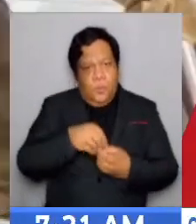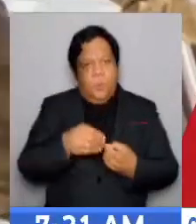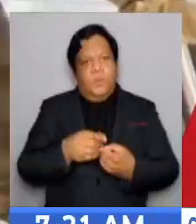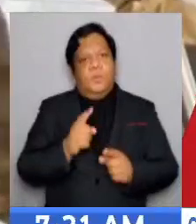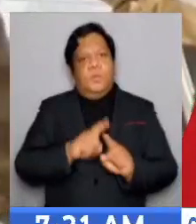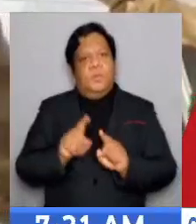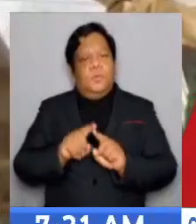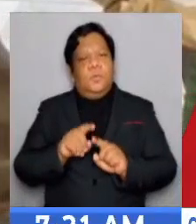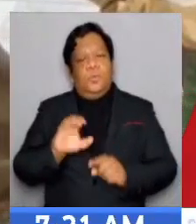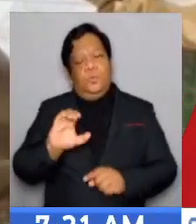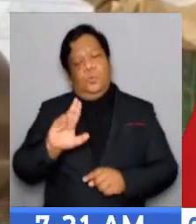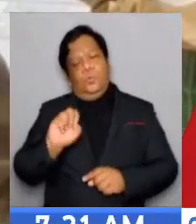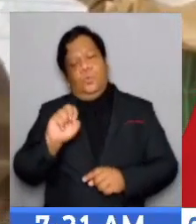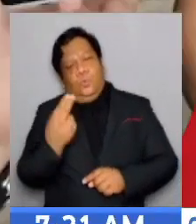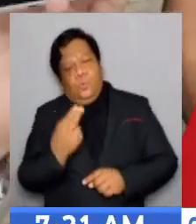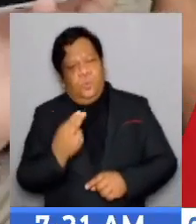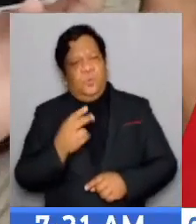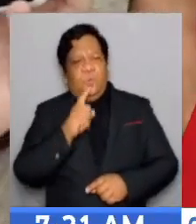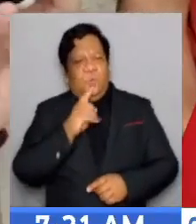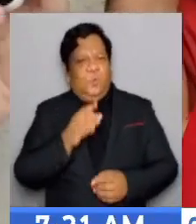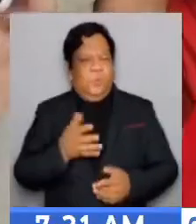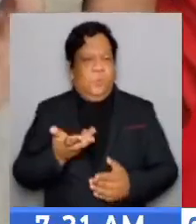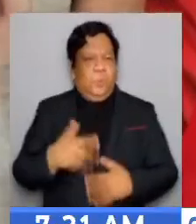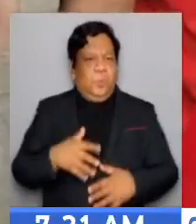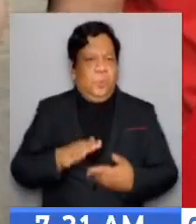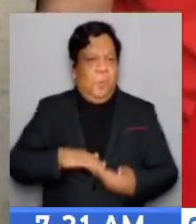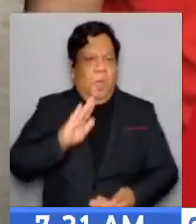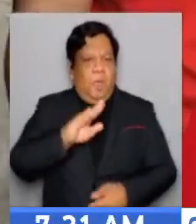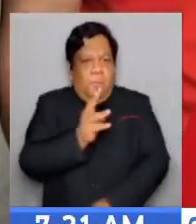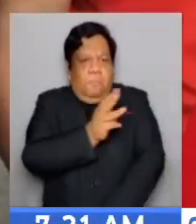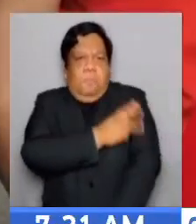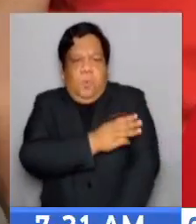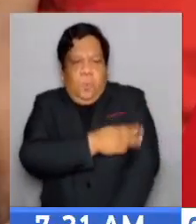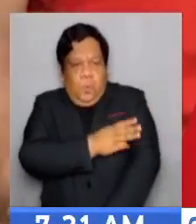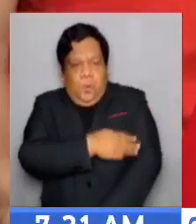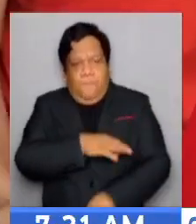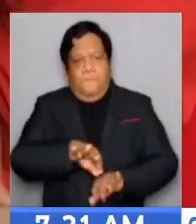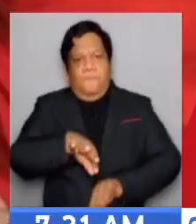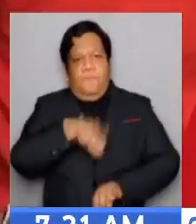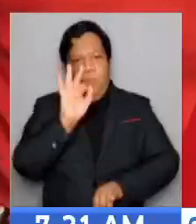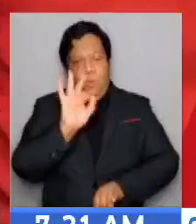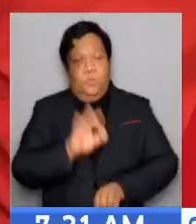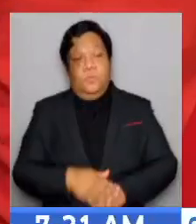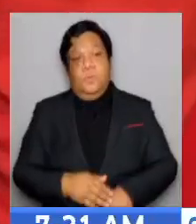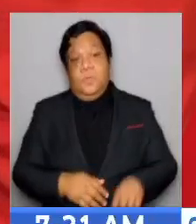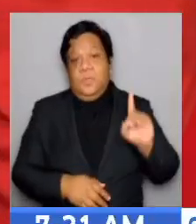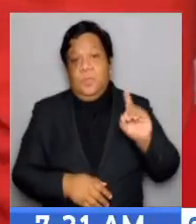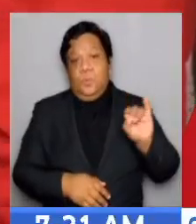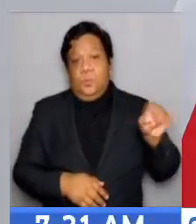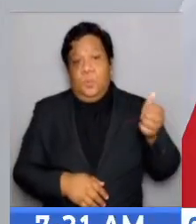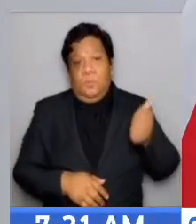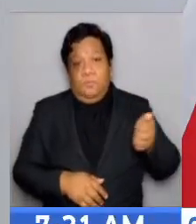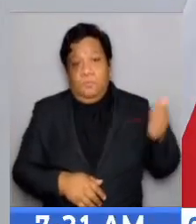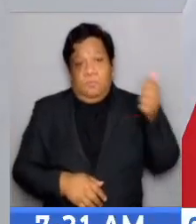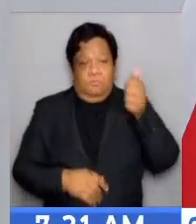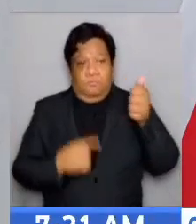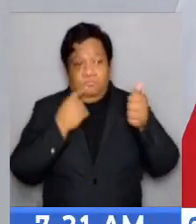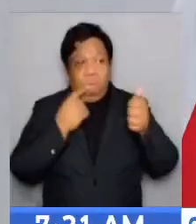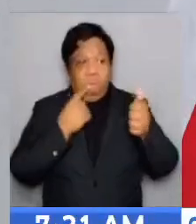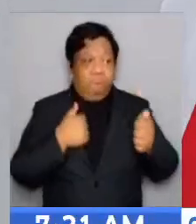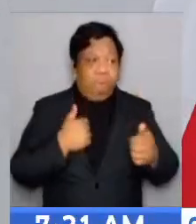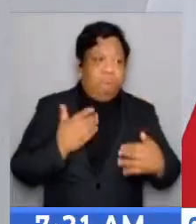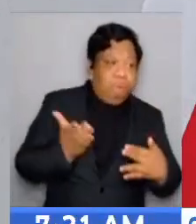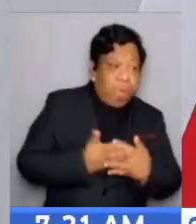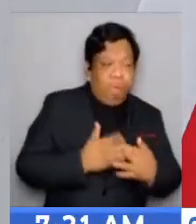high-grade marijuana no October 11. Dati nang sinabi ni Secretary Remulla na hindi siya makikialam sa kaso ng anak. Hindi rin daw